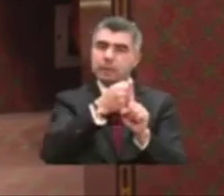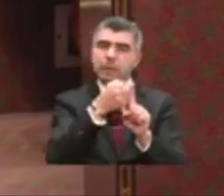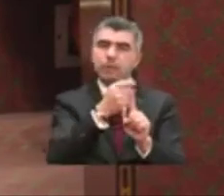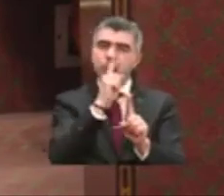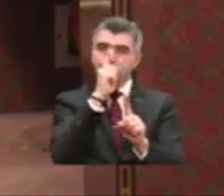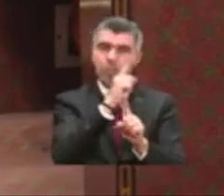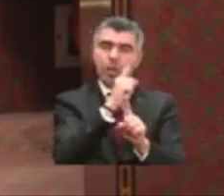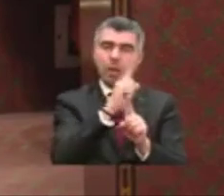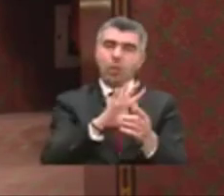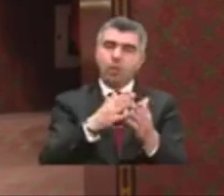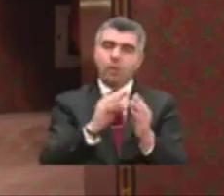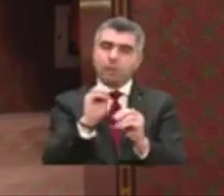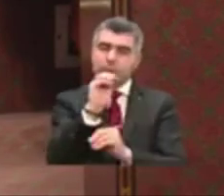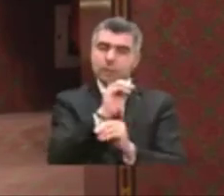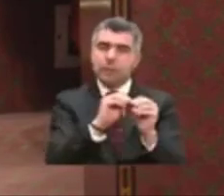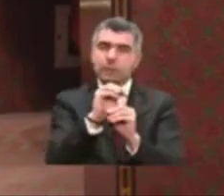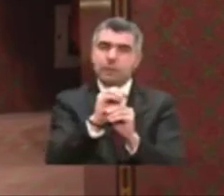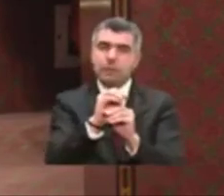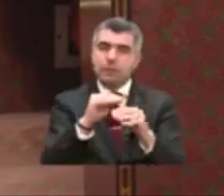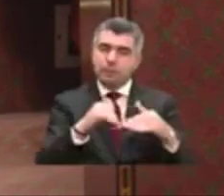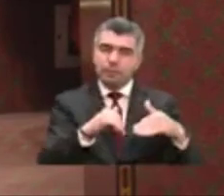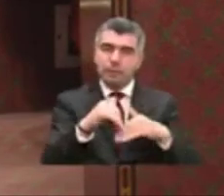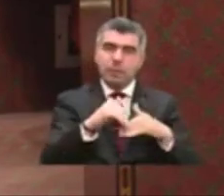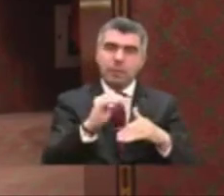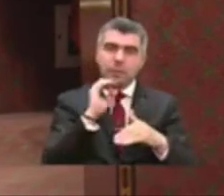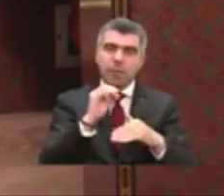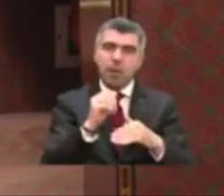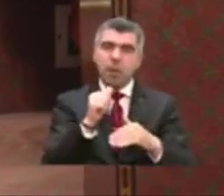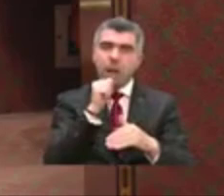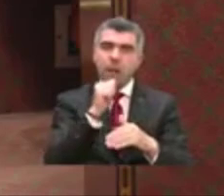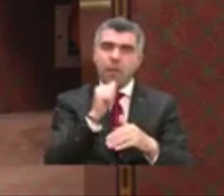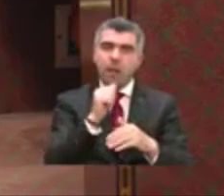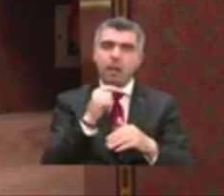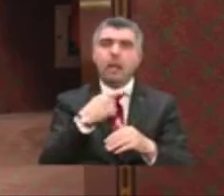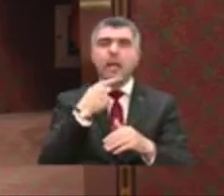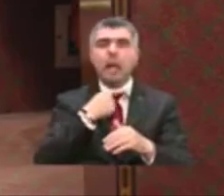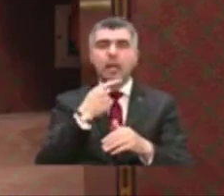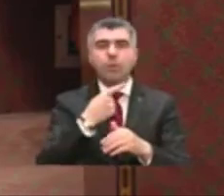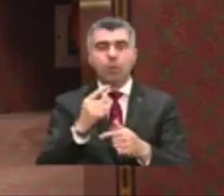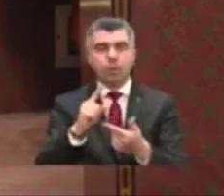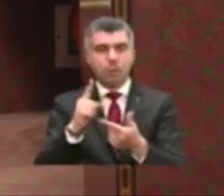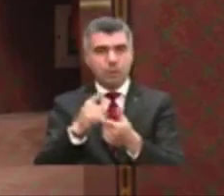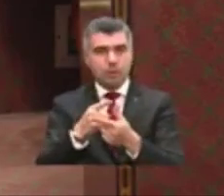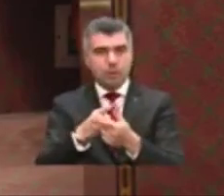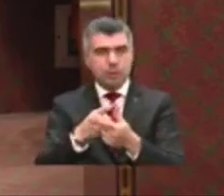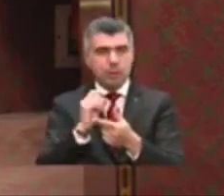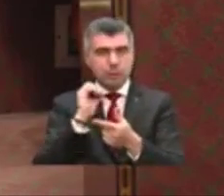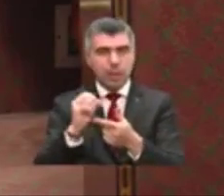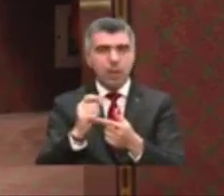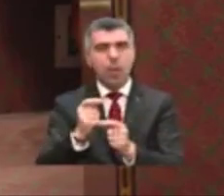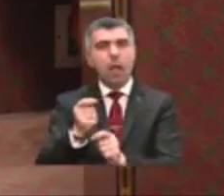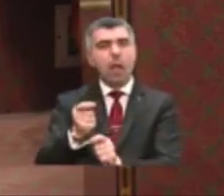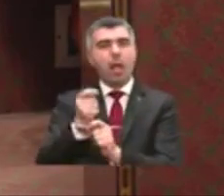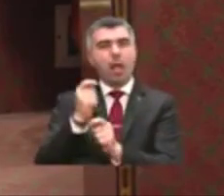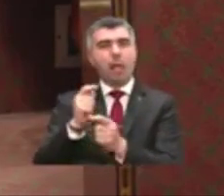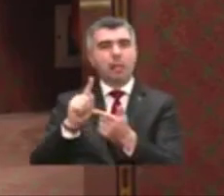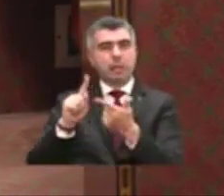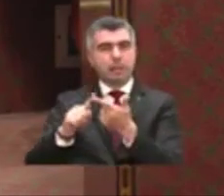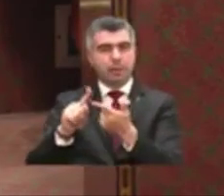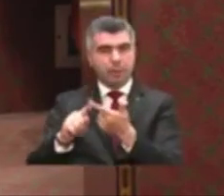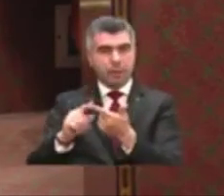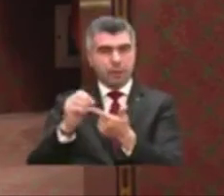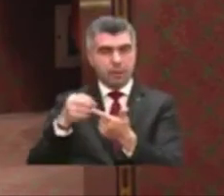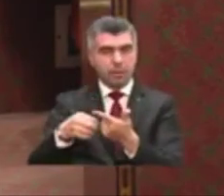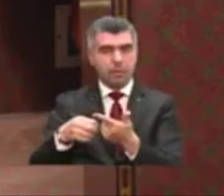ووضعنا كذلك خريطه الطريق، غا ان شاء الله غيدار تحليات المياه بالنسبه للناظور، غيدار تحليات المياه كذلك بالنسبه للازفي، غيدار تحليات